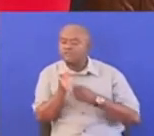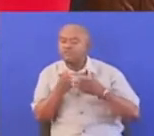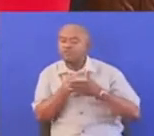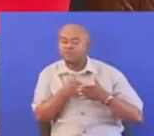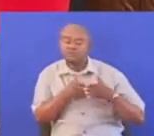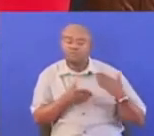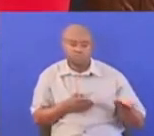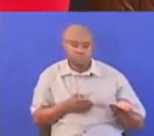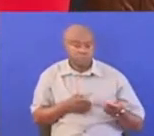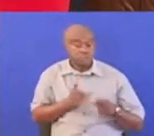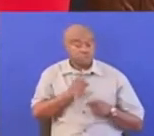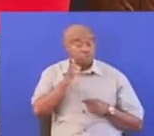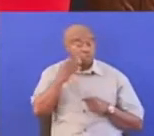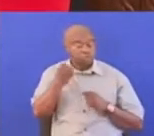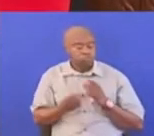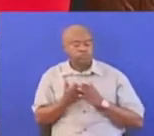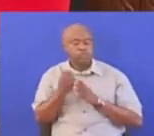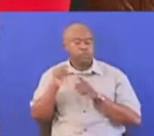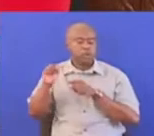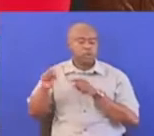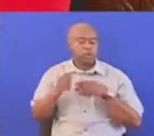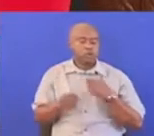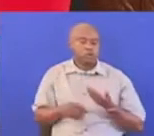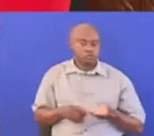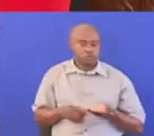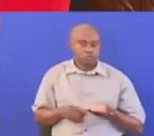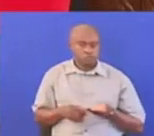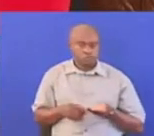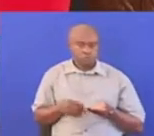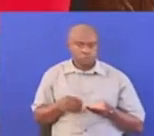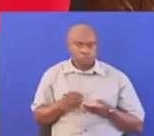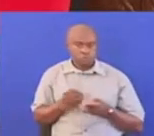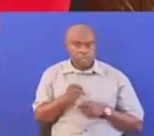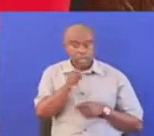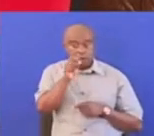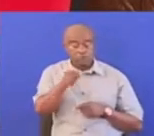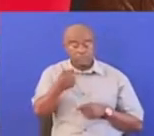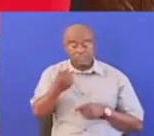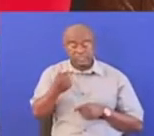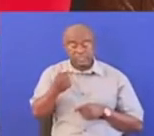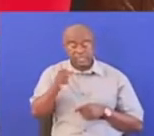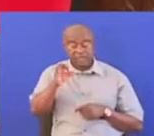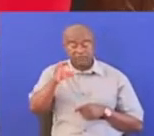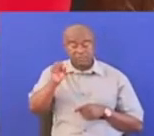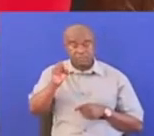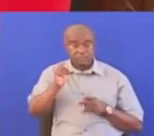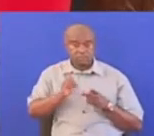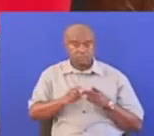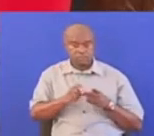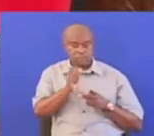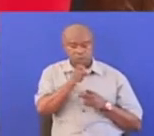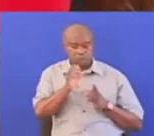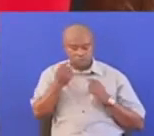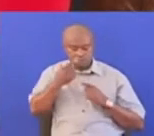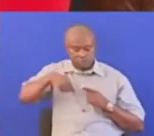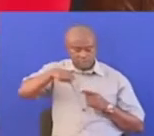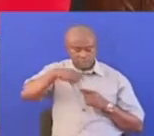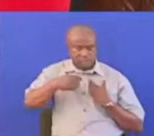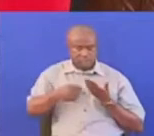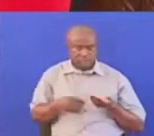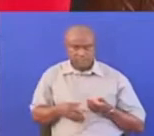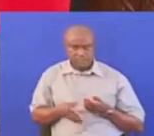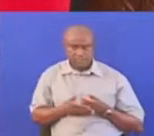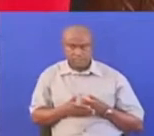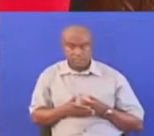ambayo inaweza kutokea kati ya wale wahifadhi wanaolinda hiyo misitu, watu wa TFS pamoja na wananchi. Hapa